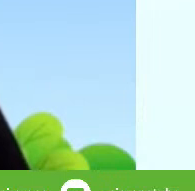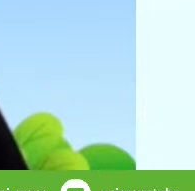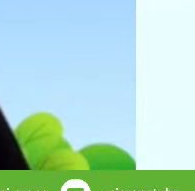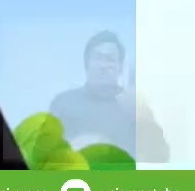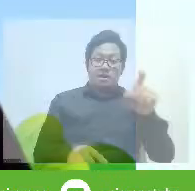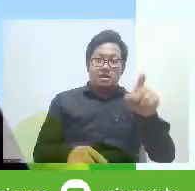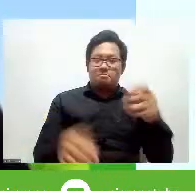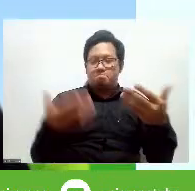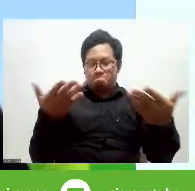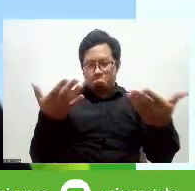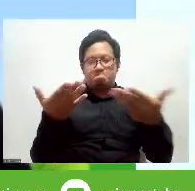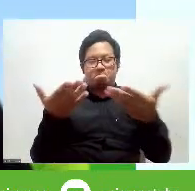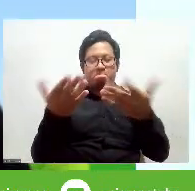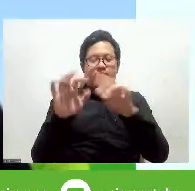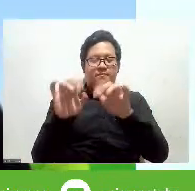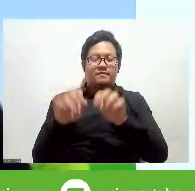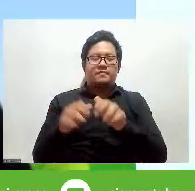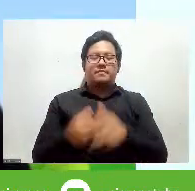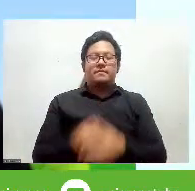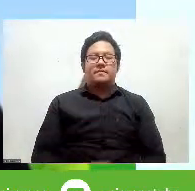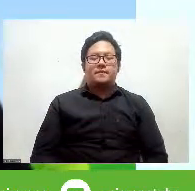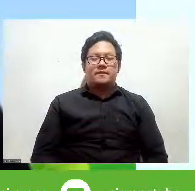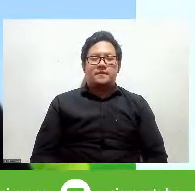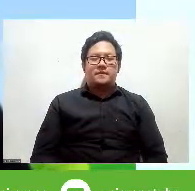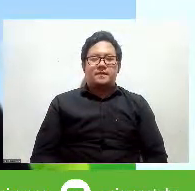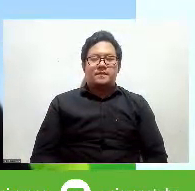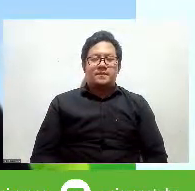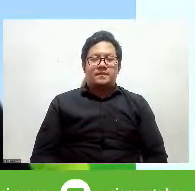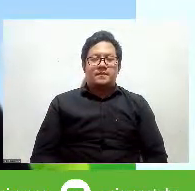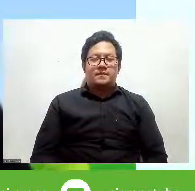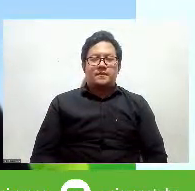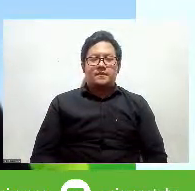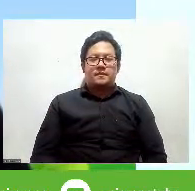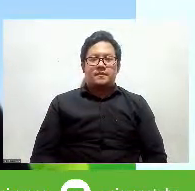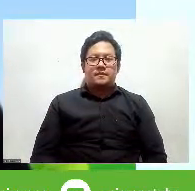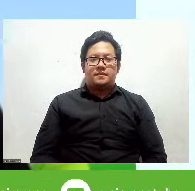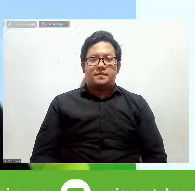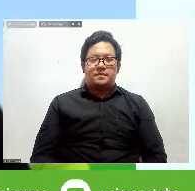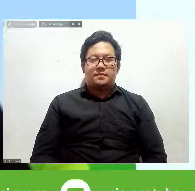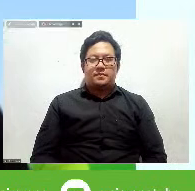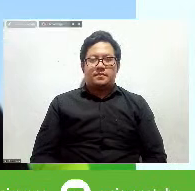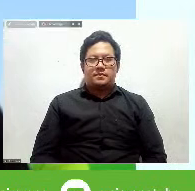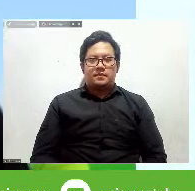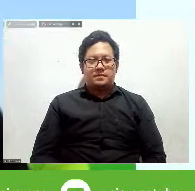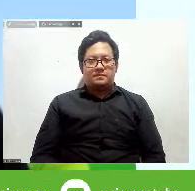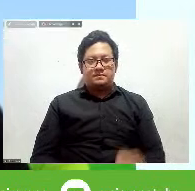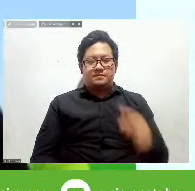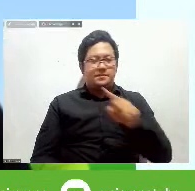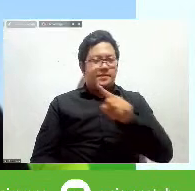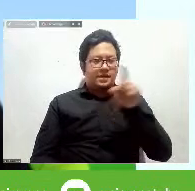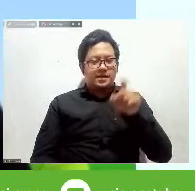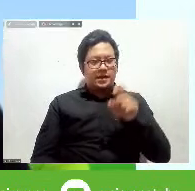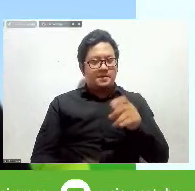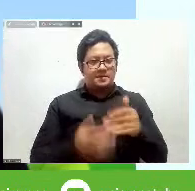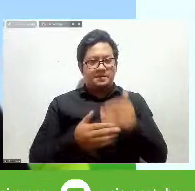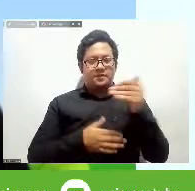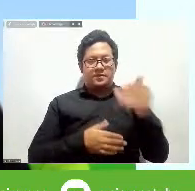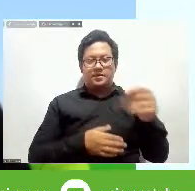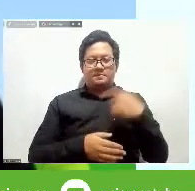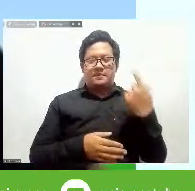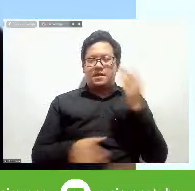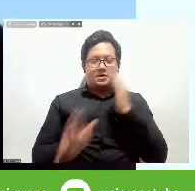yang sudah jaring sharing Ini pertanyaan yang berikut ini kita langsung siapin